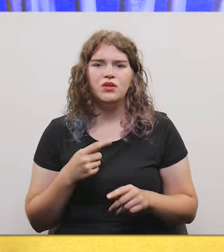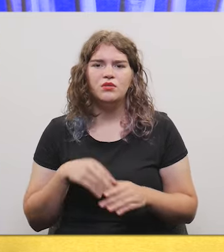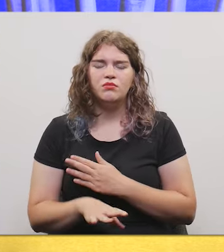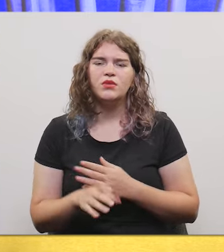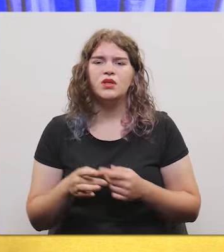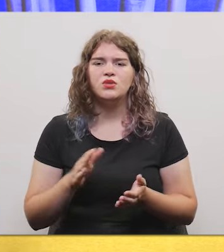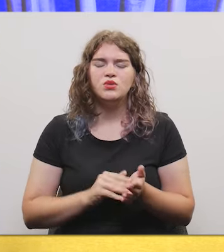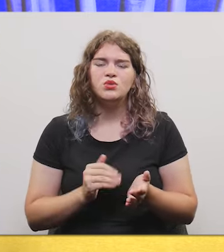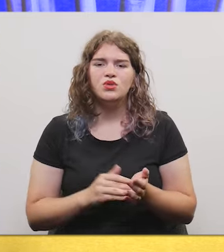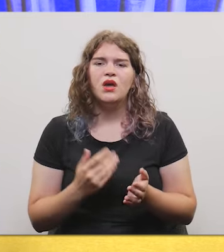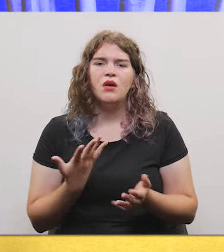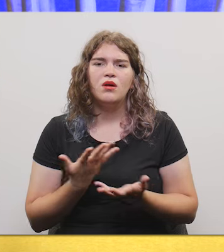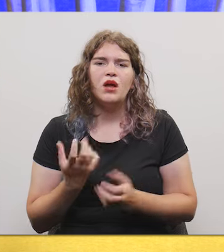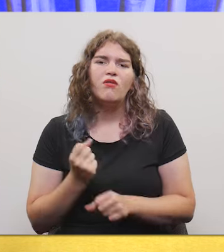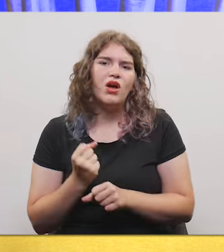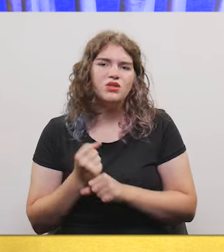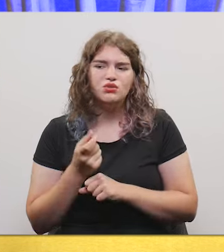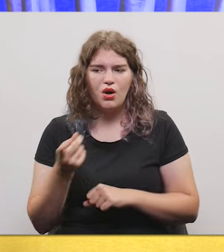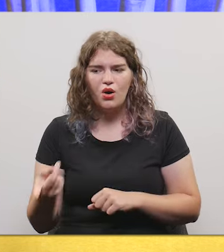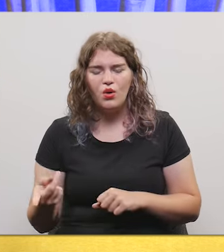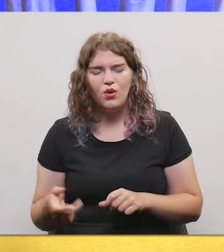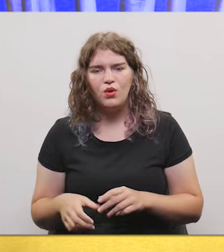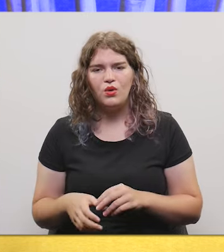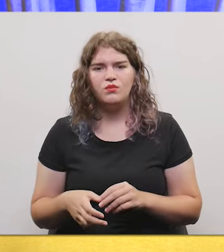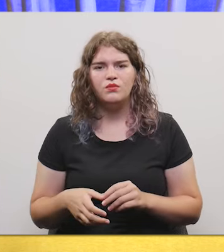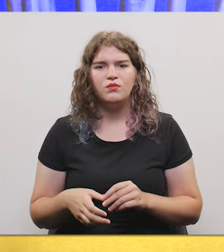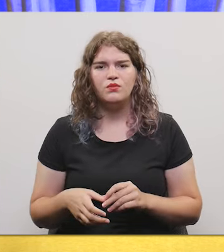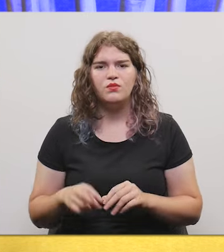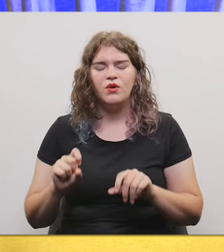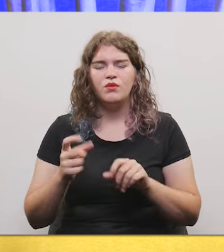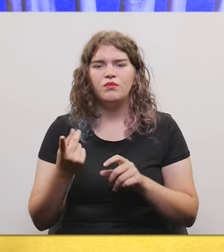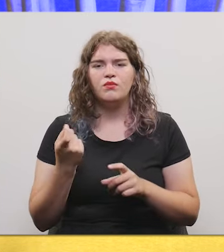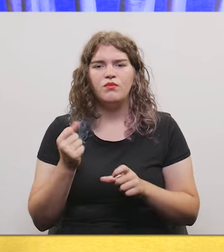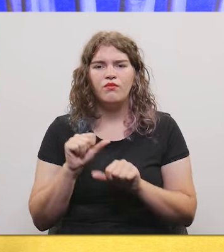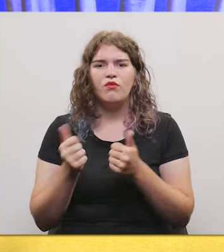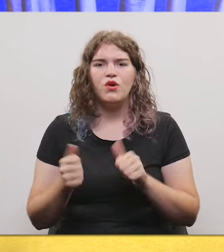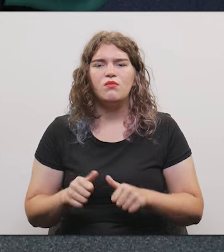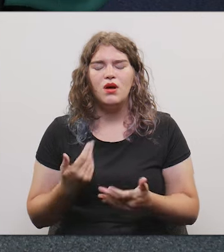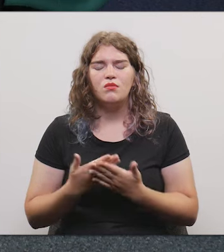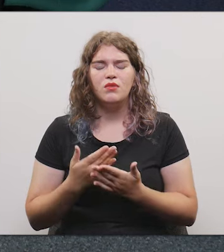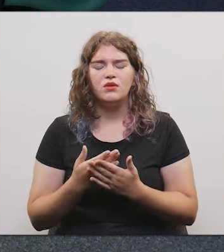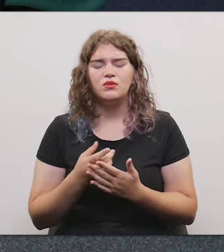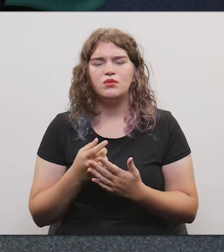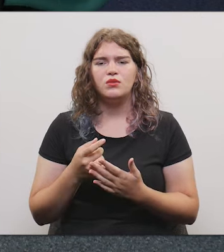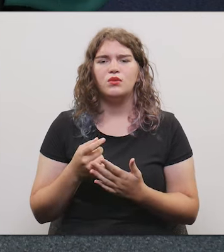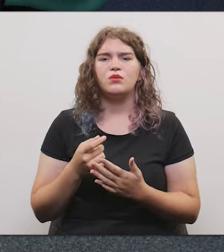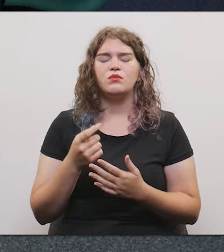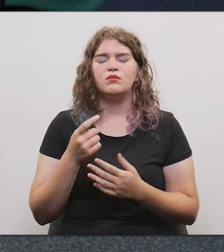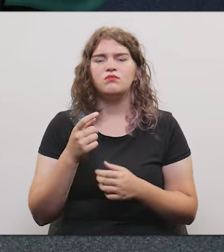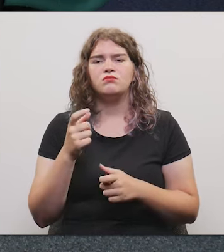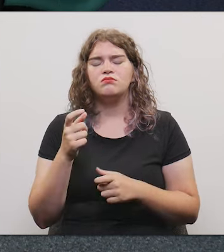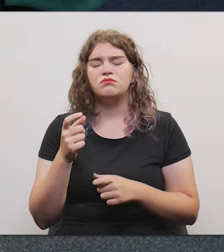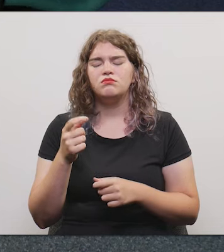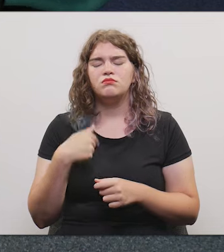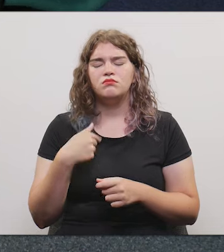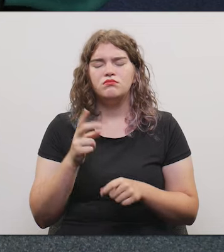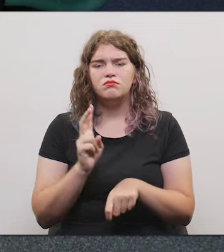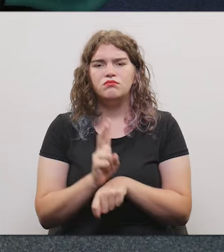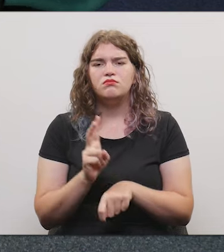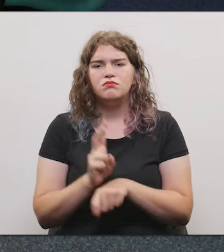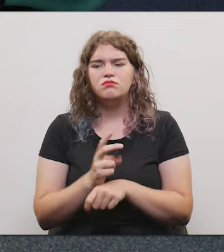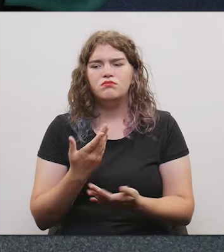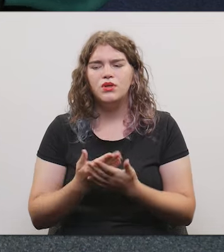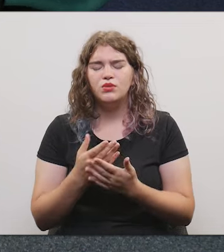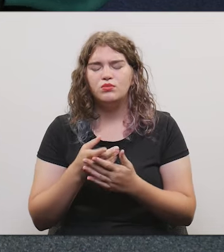prin slujirea pe care o facem acolo, cu formarea de consilieri pentru bisericile